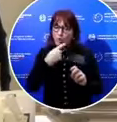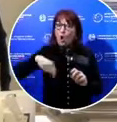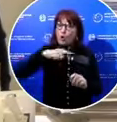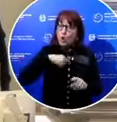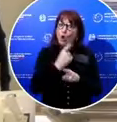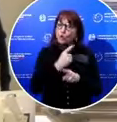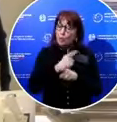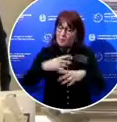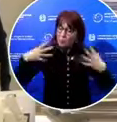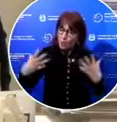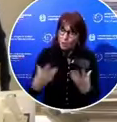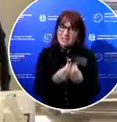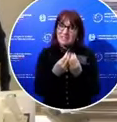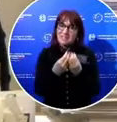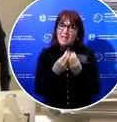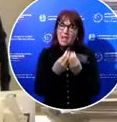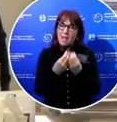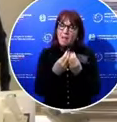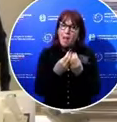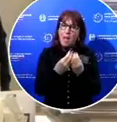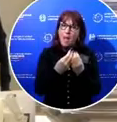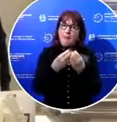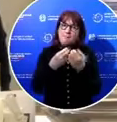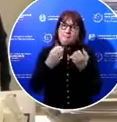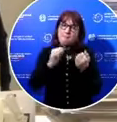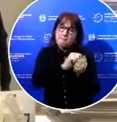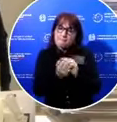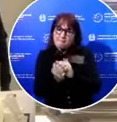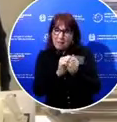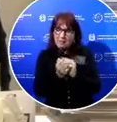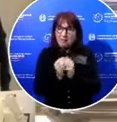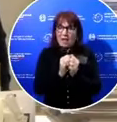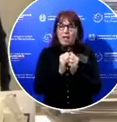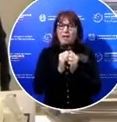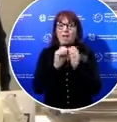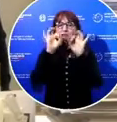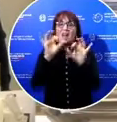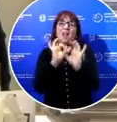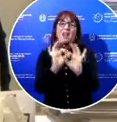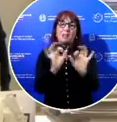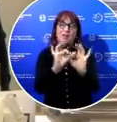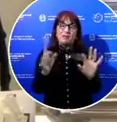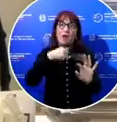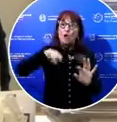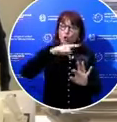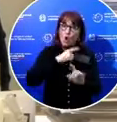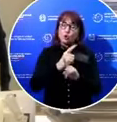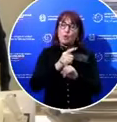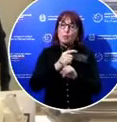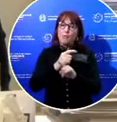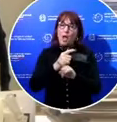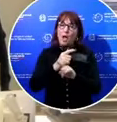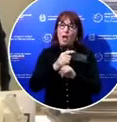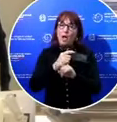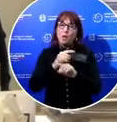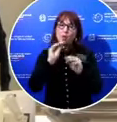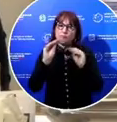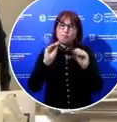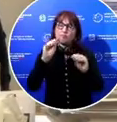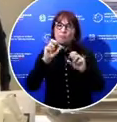condurre insieme una grande battaglia di libertà e dobbiamo farlo facendo appello alle nostre